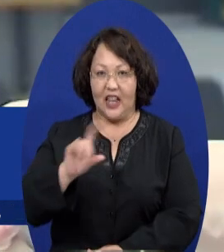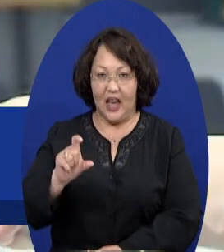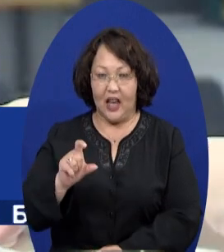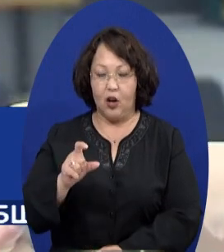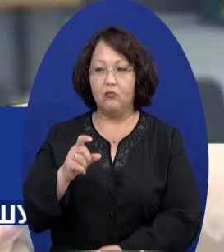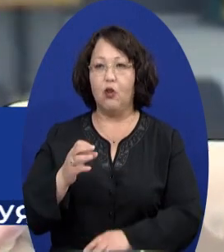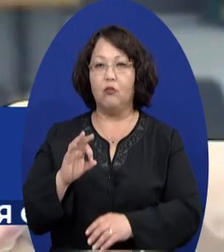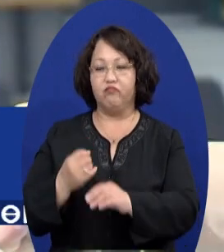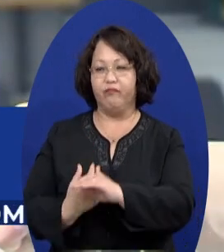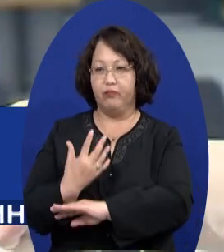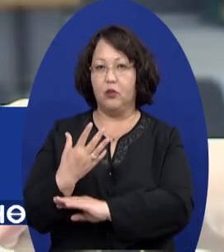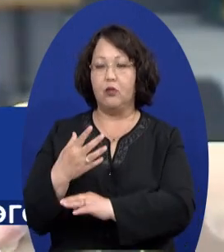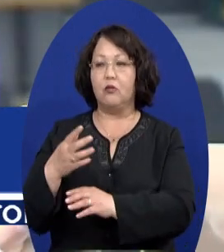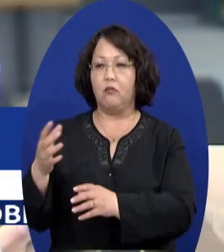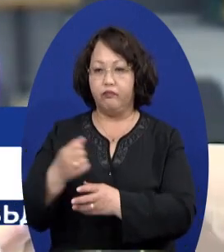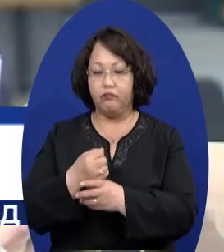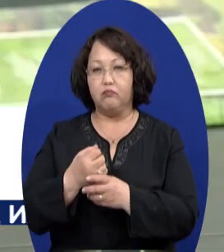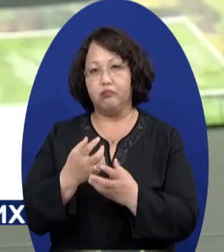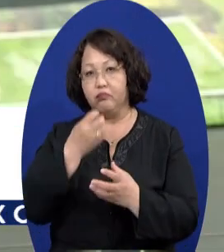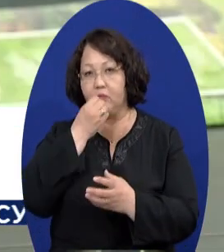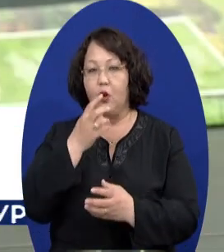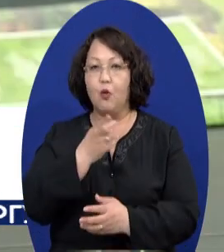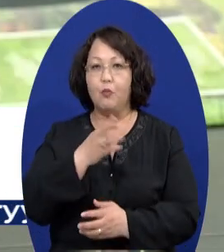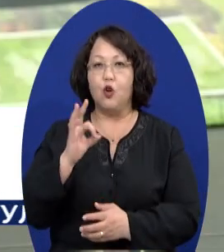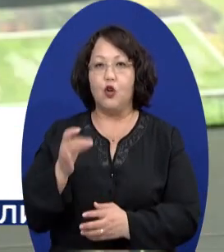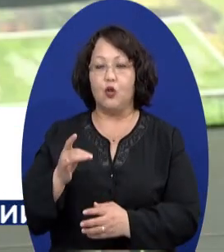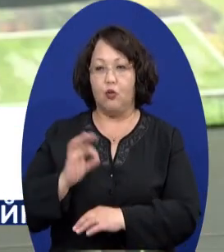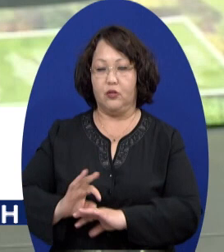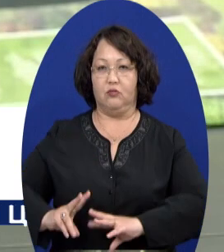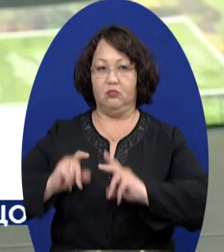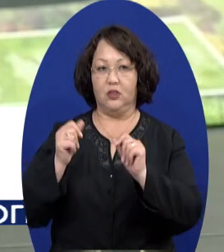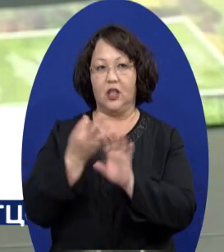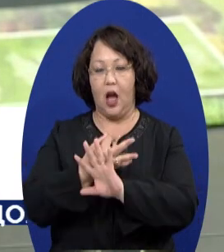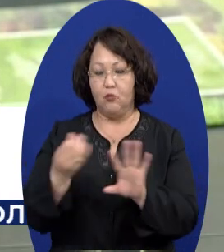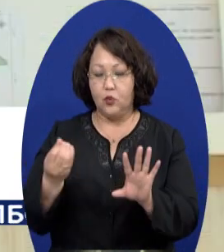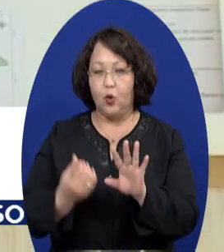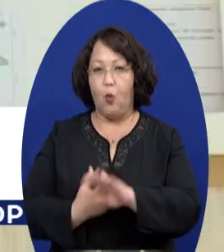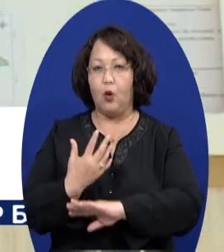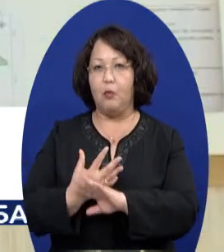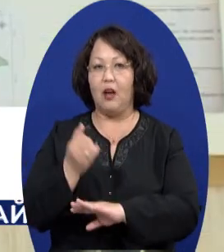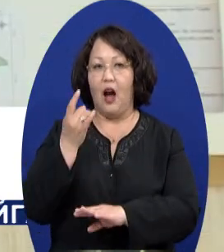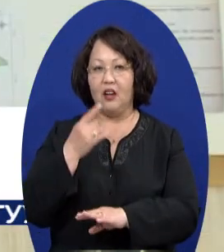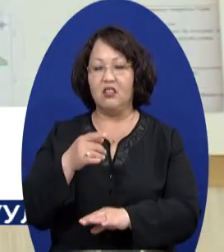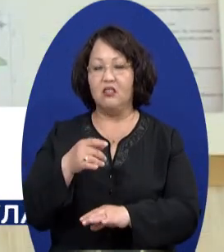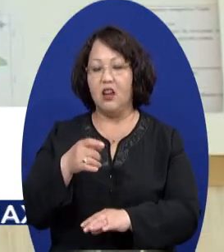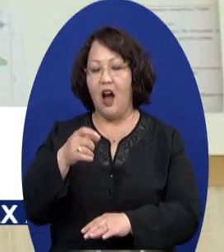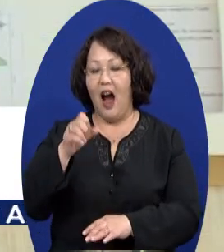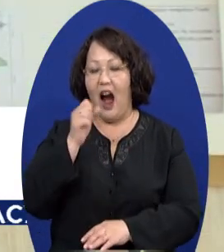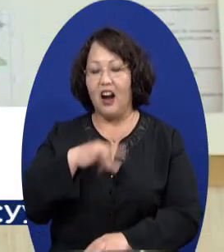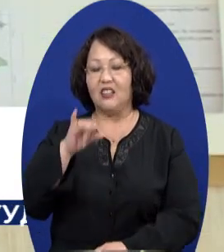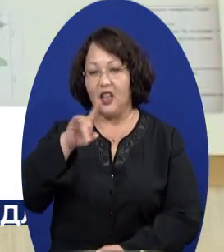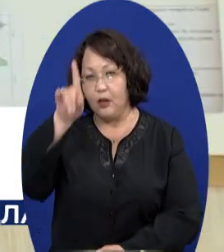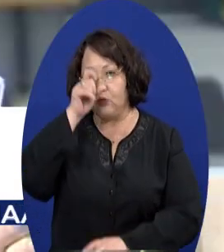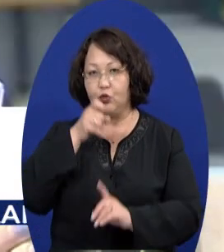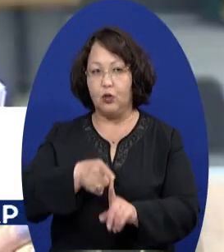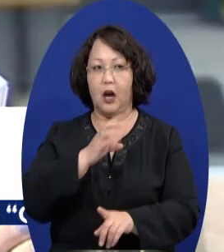юм уу? Тийм яриа байдаг шүү дээ. Манай 800-ад ургамлч одоо ардын эмнэлэгт хэрэглэх чинь тэр хэрэглэж байгаа гений нөөцийн хадгалах ёстой